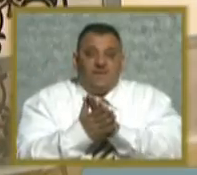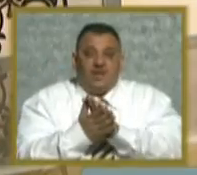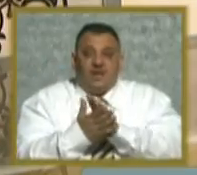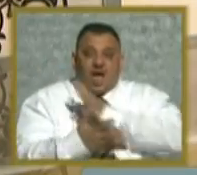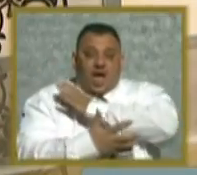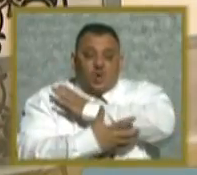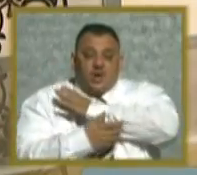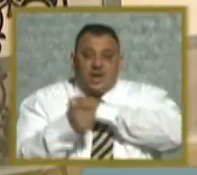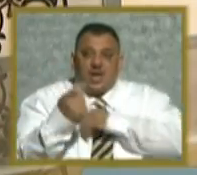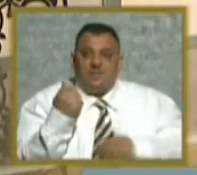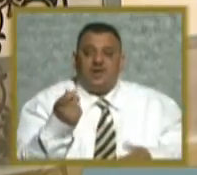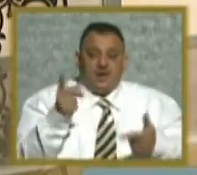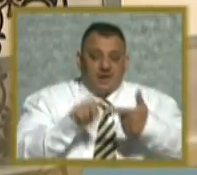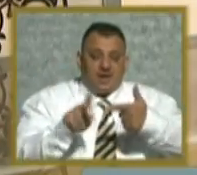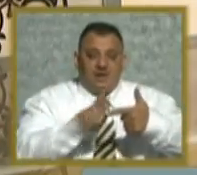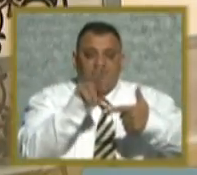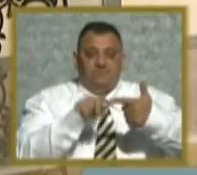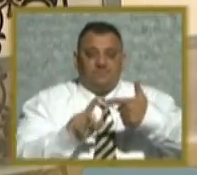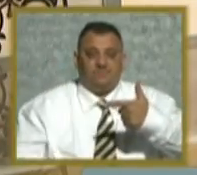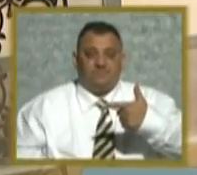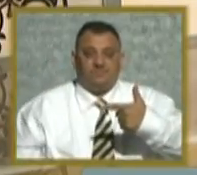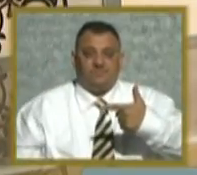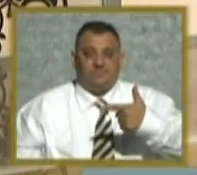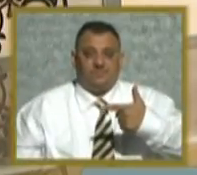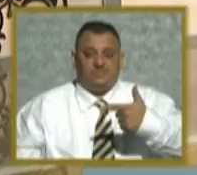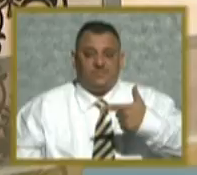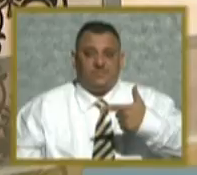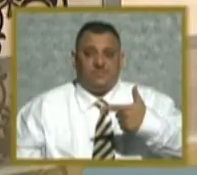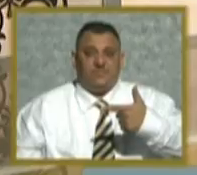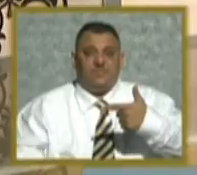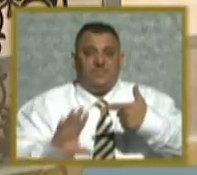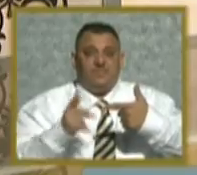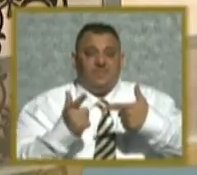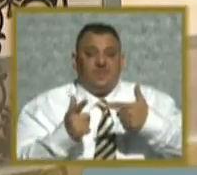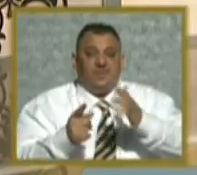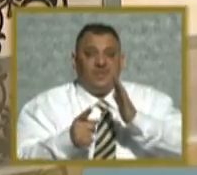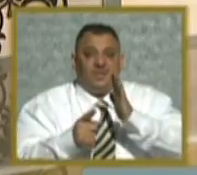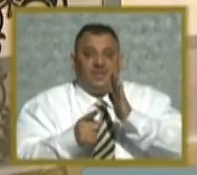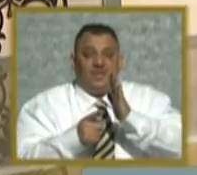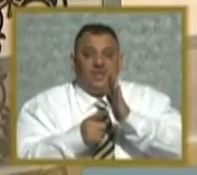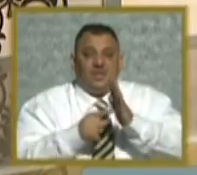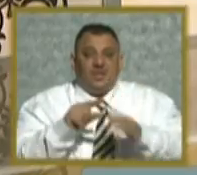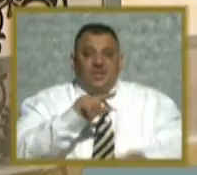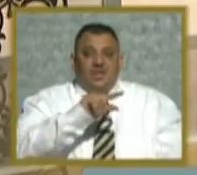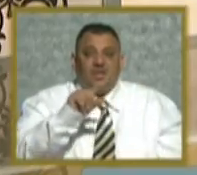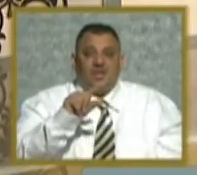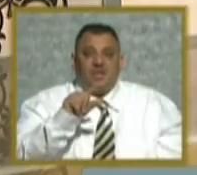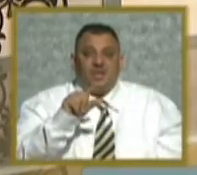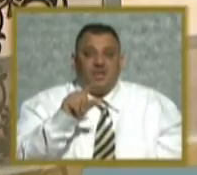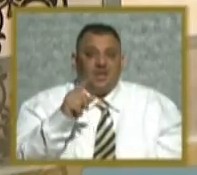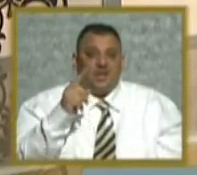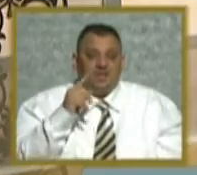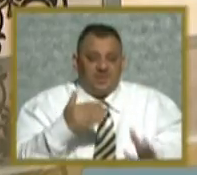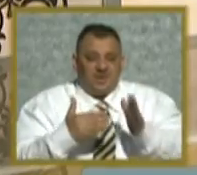إيه. طيب، عطني سؤالك الثاني. وسؤال الثاني يا شيخ، عندما نصلي عندي وسواس قاهر، أي واحد يعني